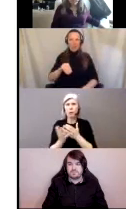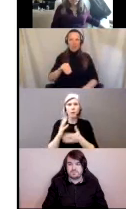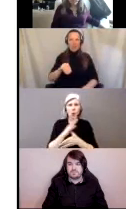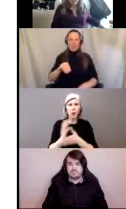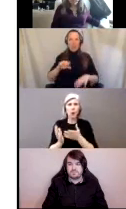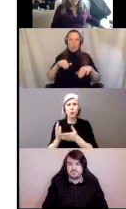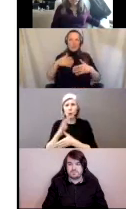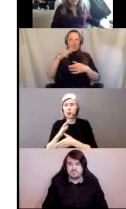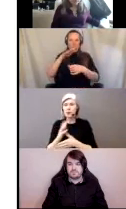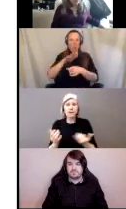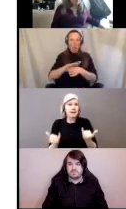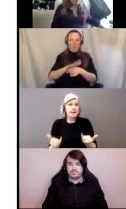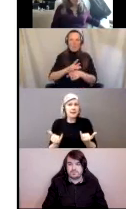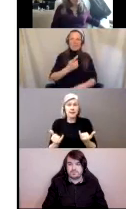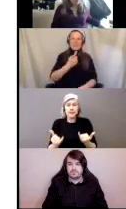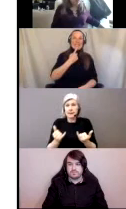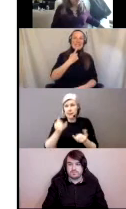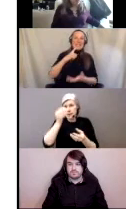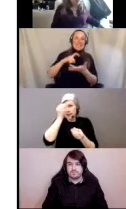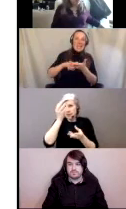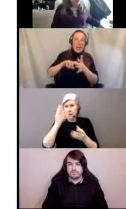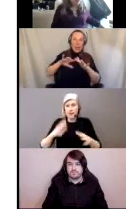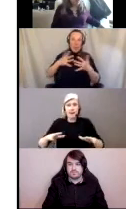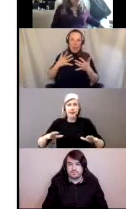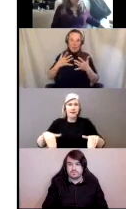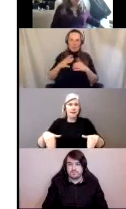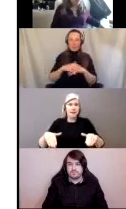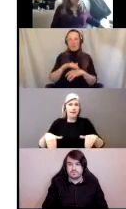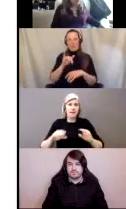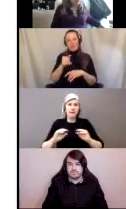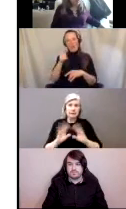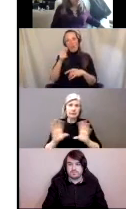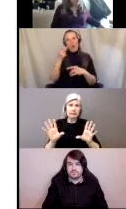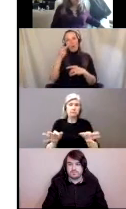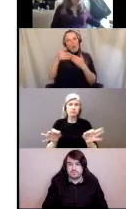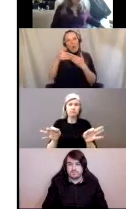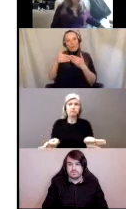confirmé de qui à quel moment. Donc, ça reste à voir.